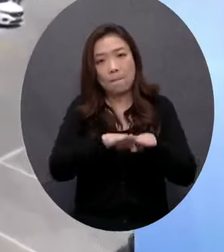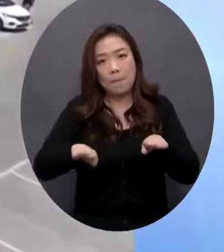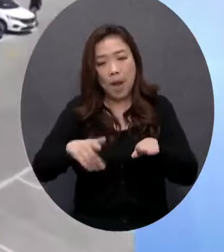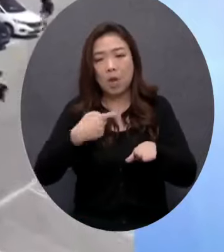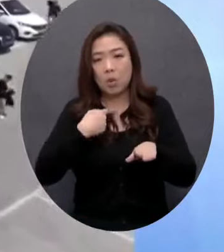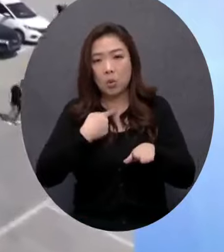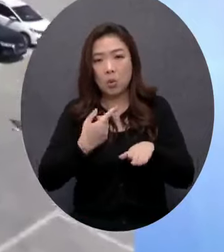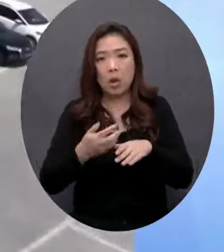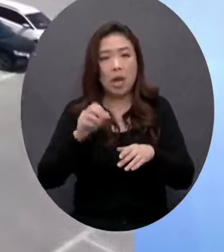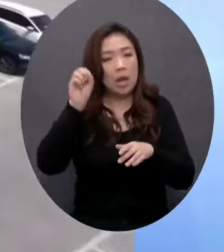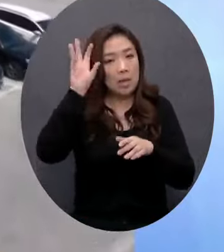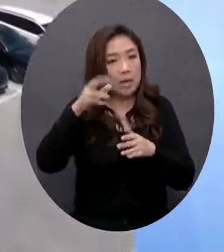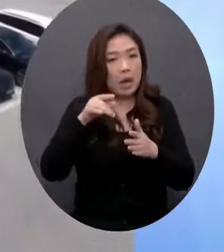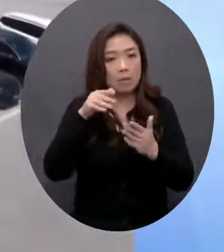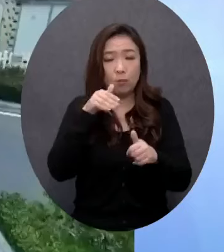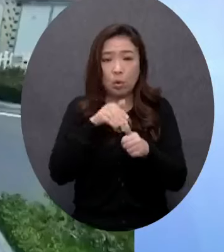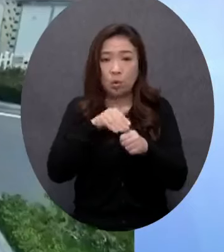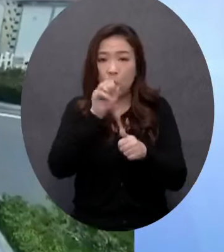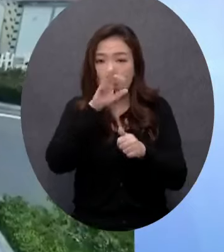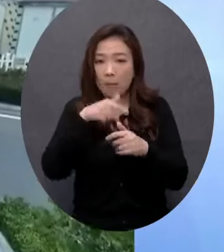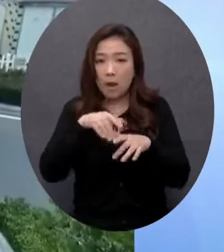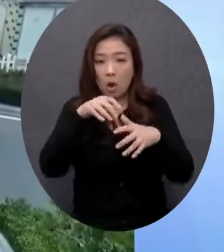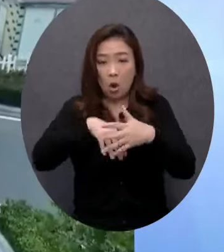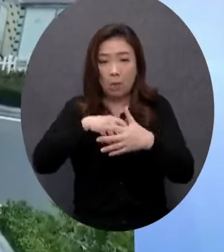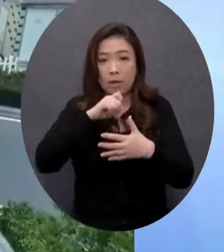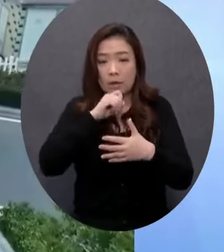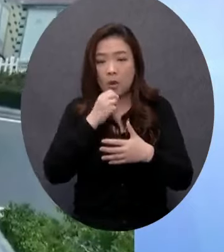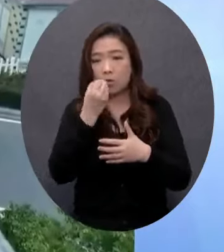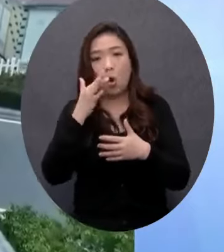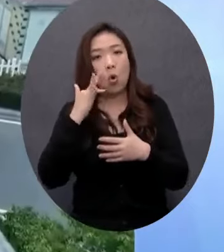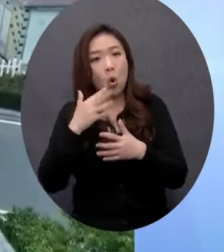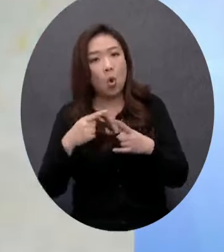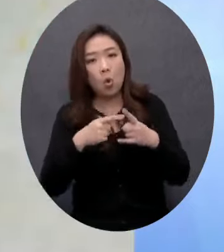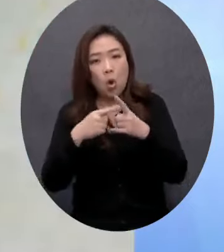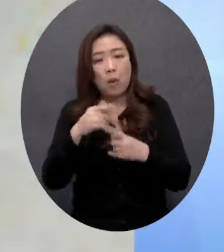建立通报机制，对省内发生造成港澳居民